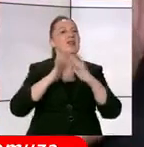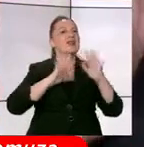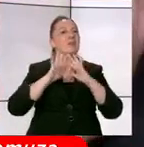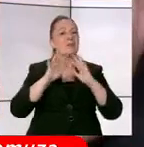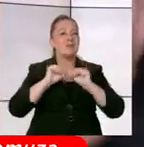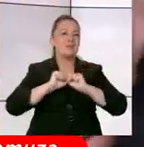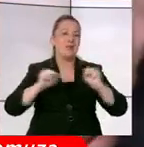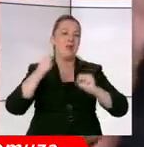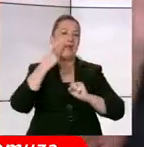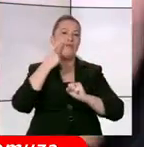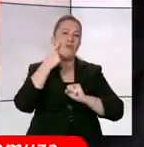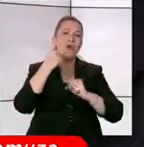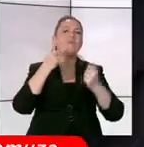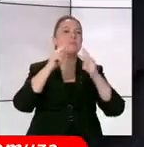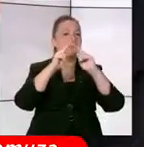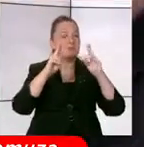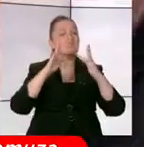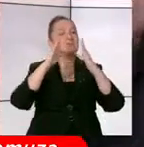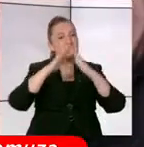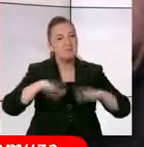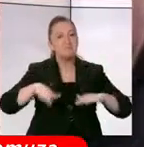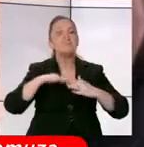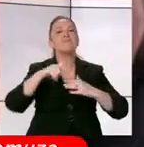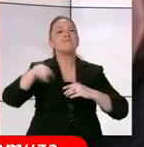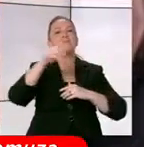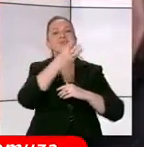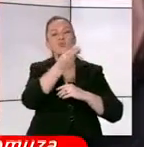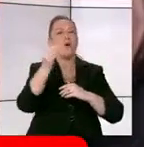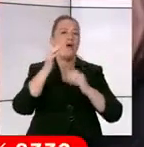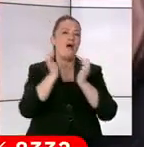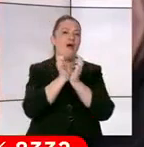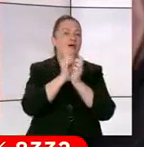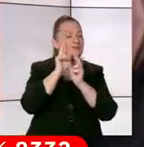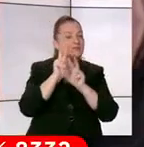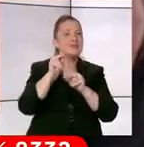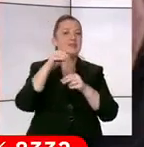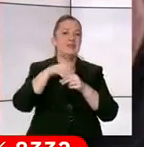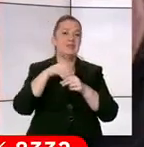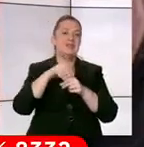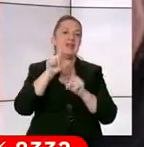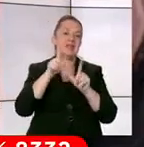çok sayıda ailenin barınma ihtiyacının karşılanması için katkımız olsun istedik.